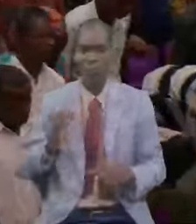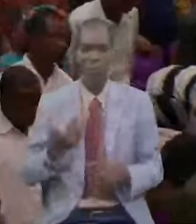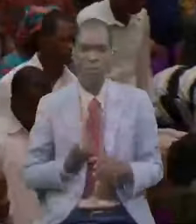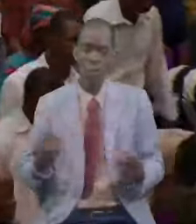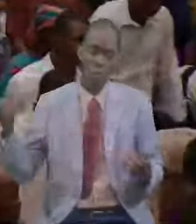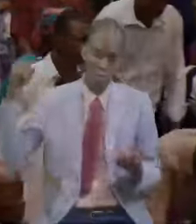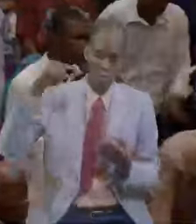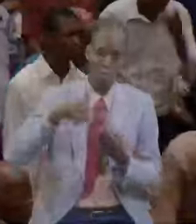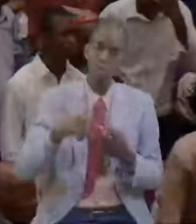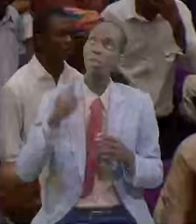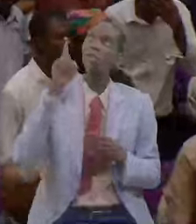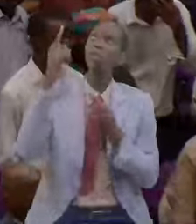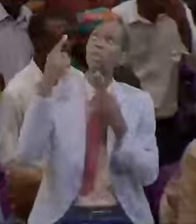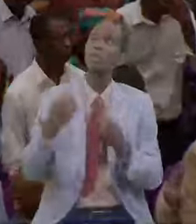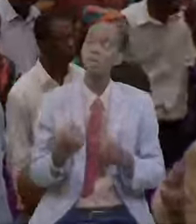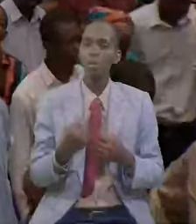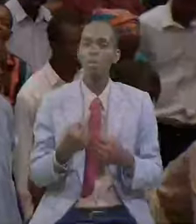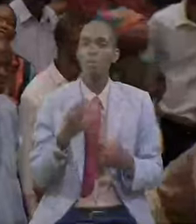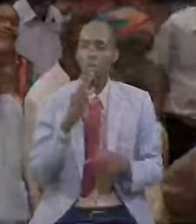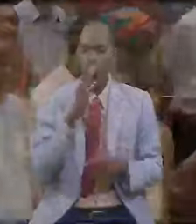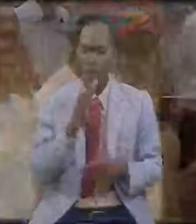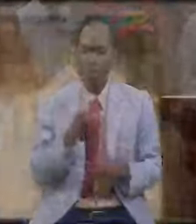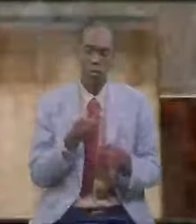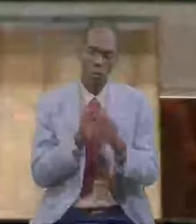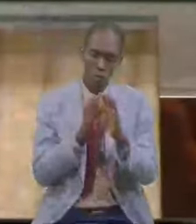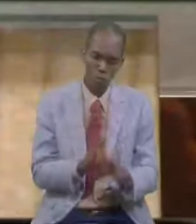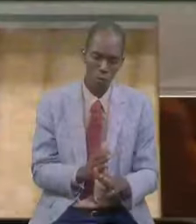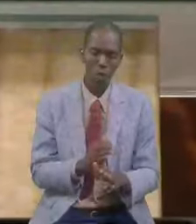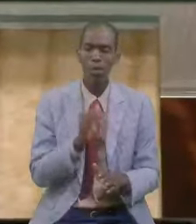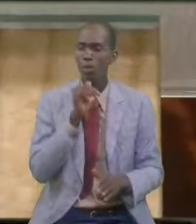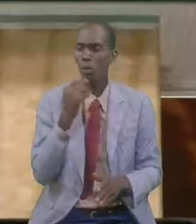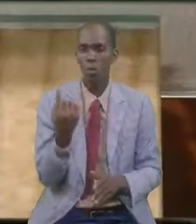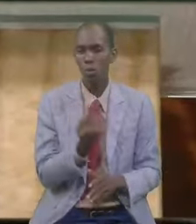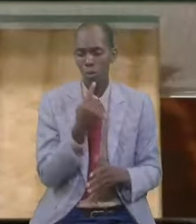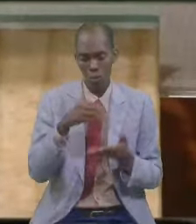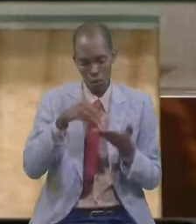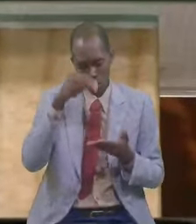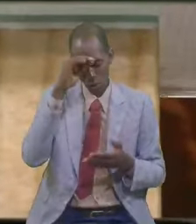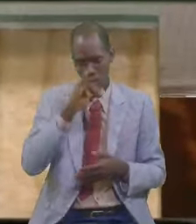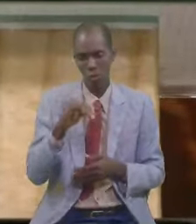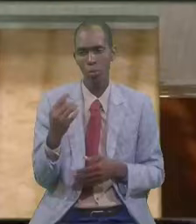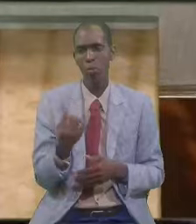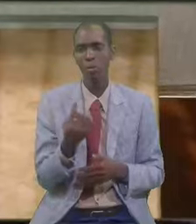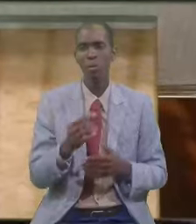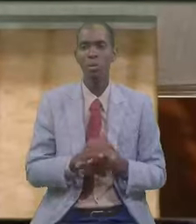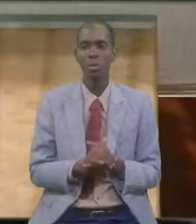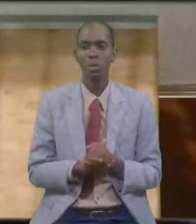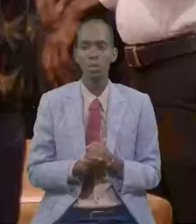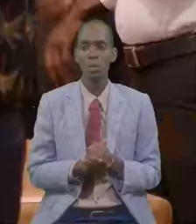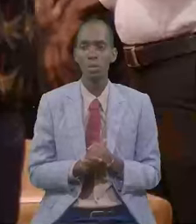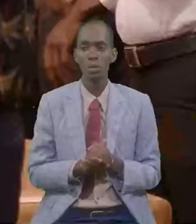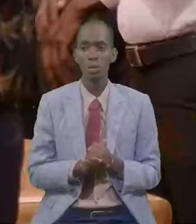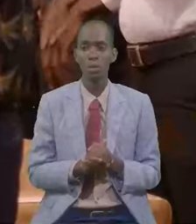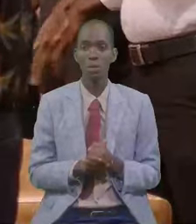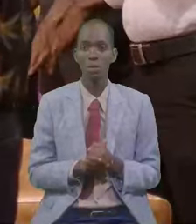de nous préoccuper de son œuvre jusqu'à ce qu'il soit là. Mettez la parole en pratique et